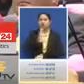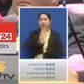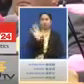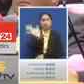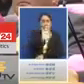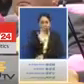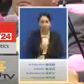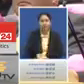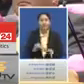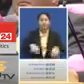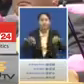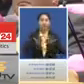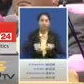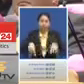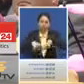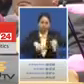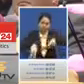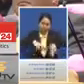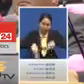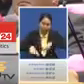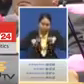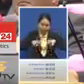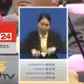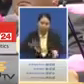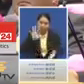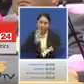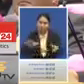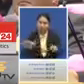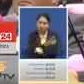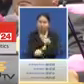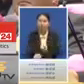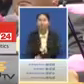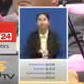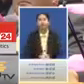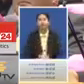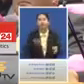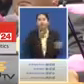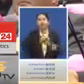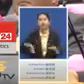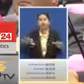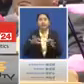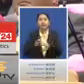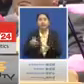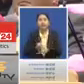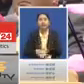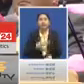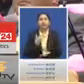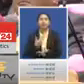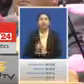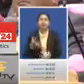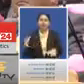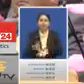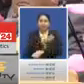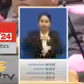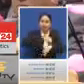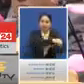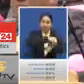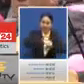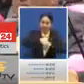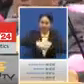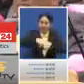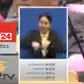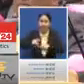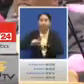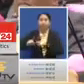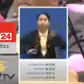ต้องดูให้ละเอียดรอบคอบครับเรื่องการกระจายอำนาจฝากกันมาเยอะประชาธิปไต